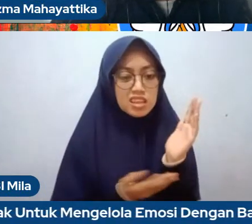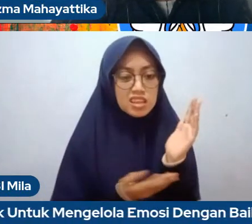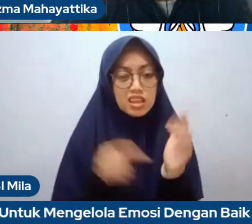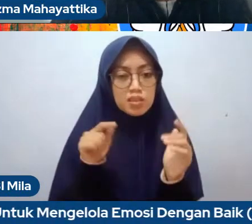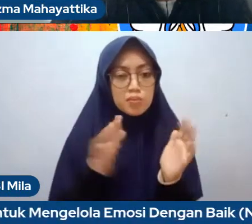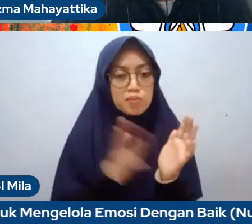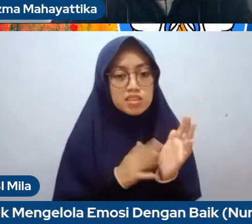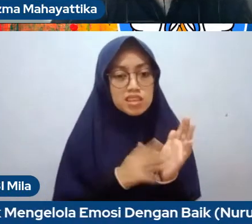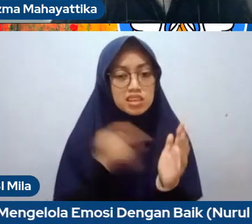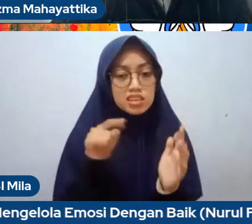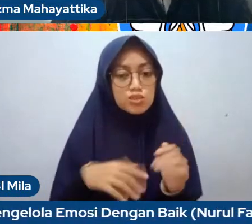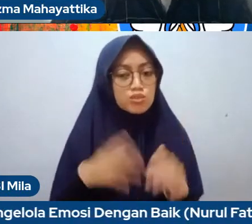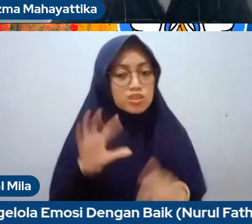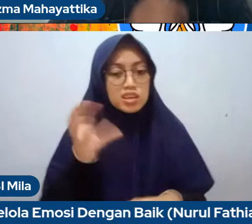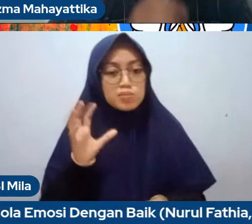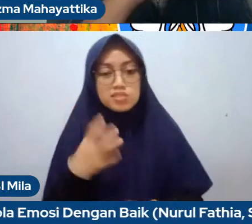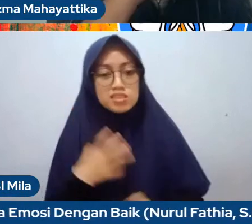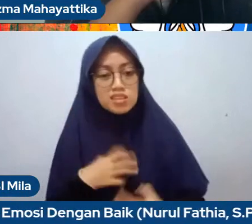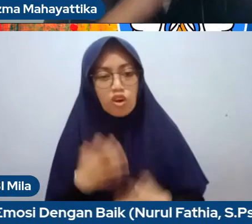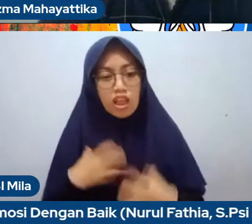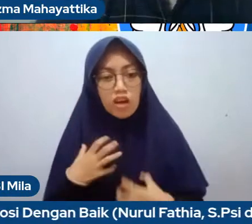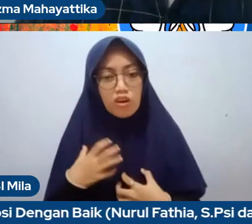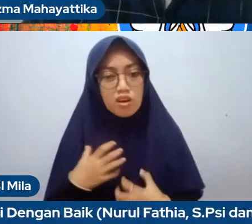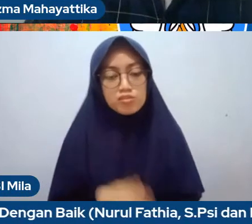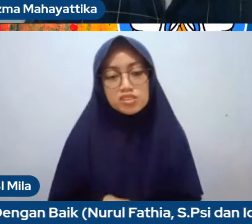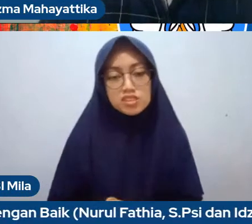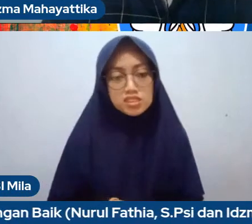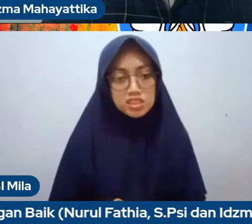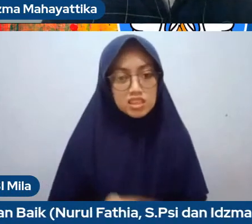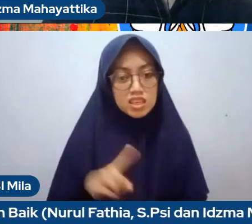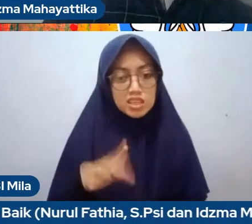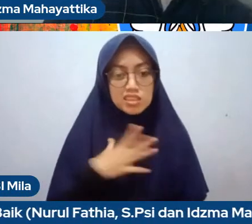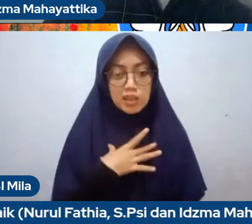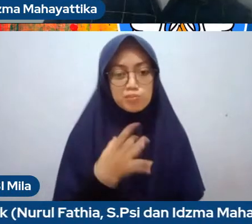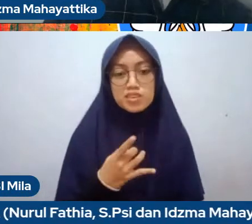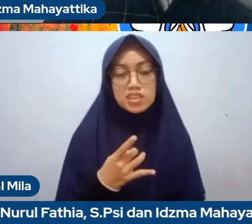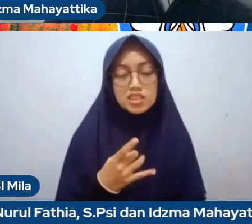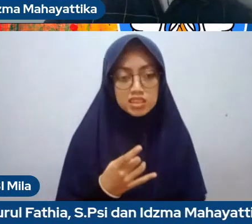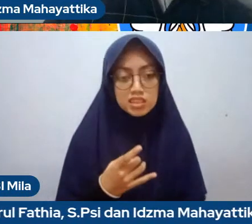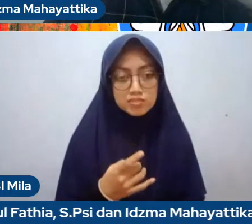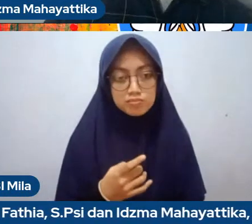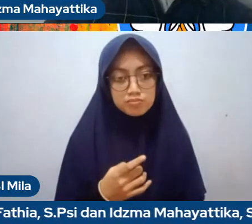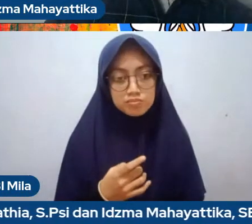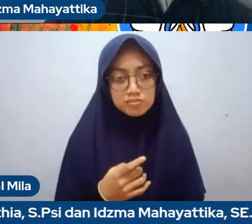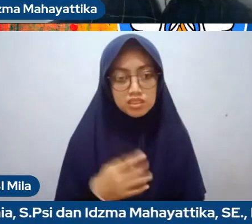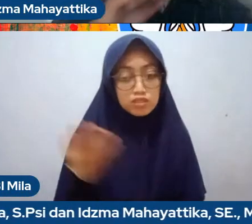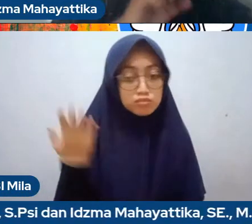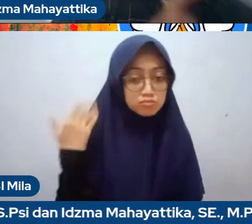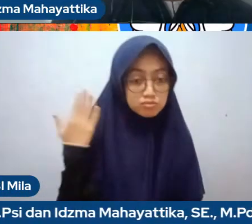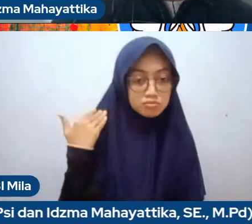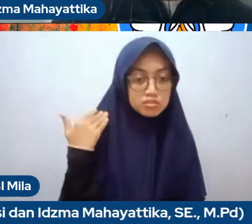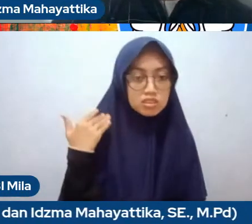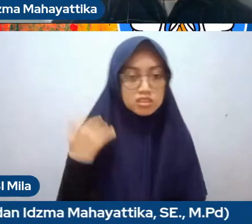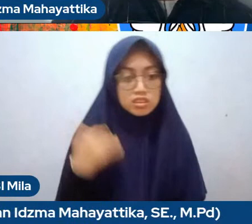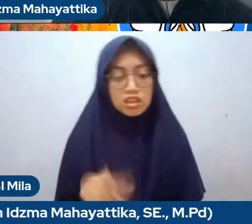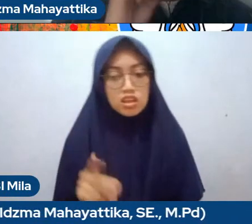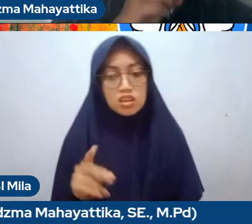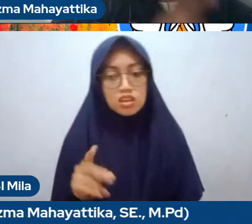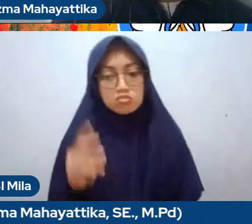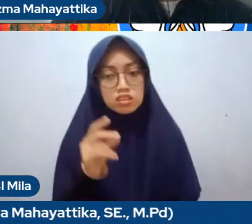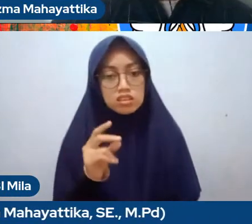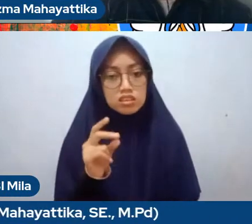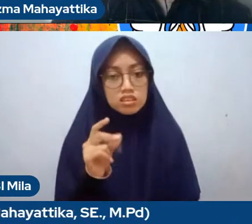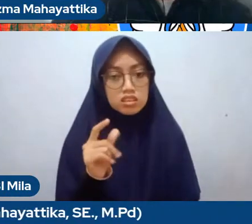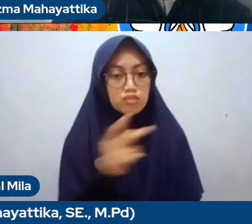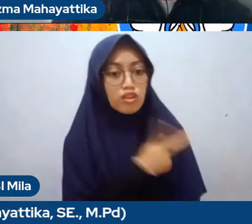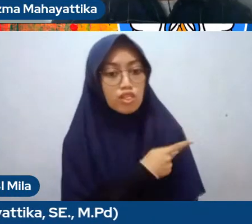ekspresi emosinya. Nah, ini menarik Bu Sri. Jadi saya pernah menemukan relawan bencana yang menyakiti diri